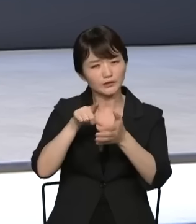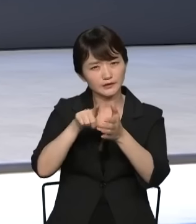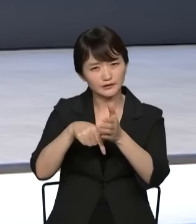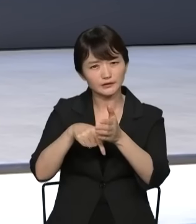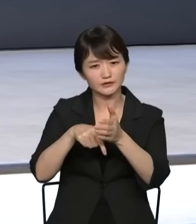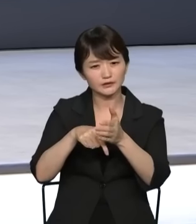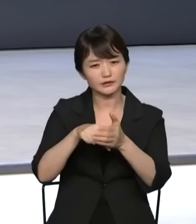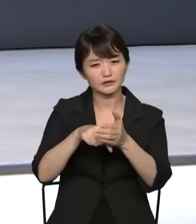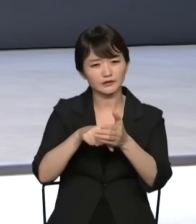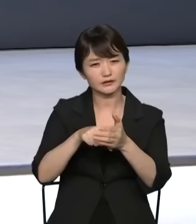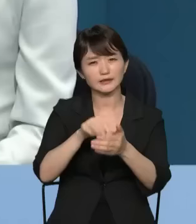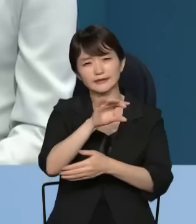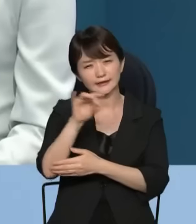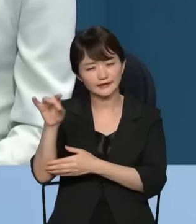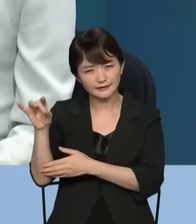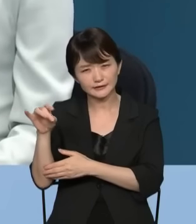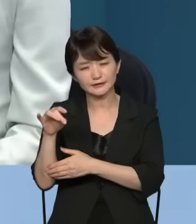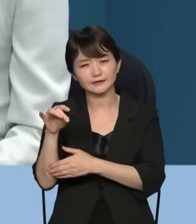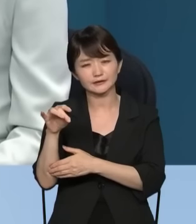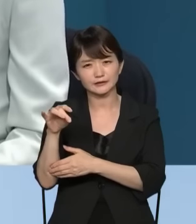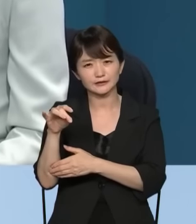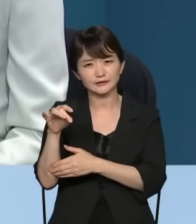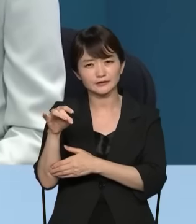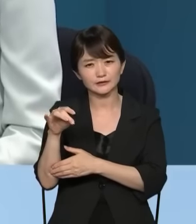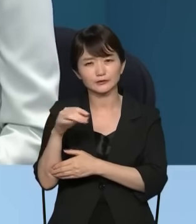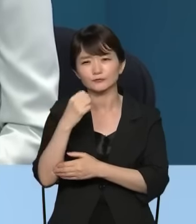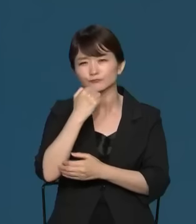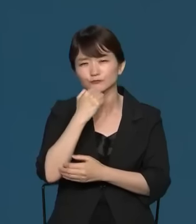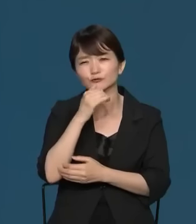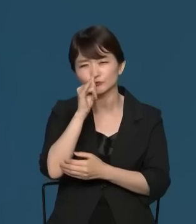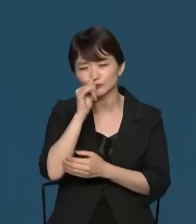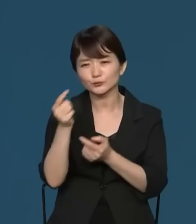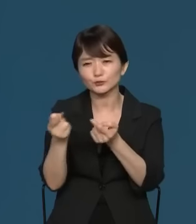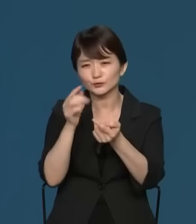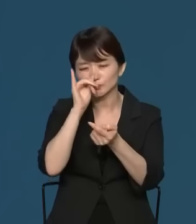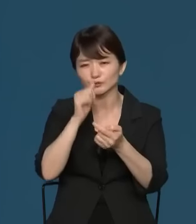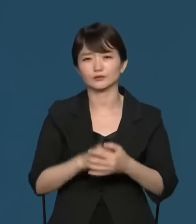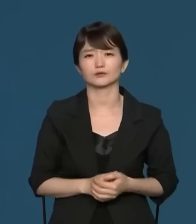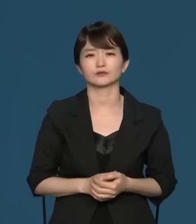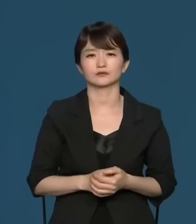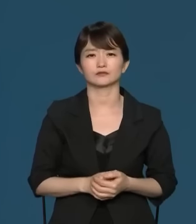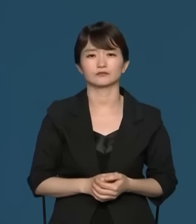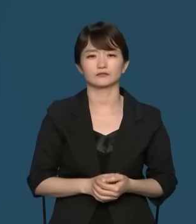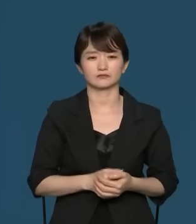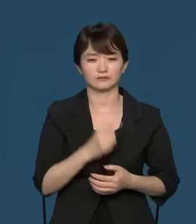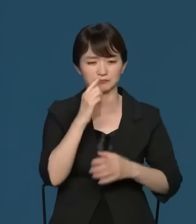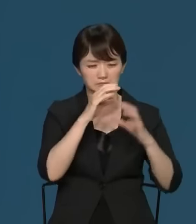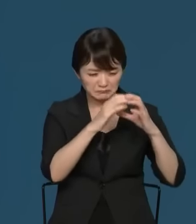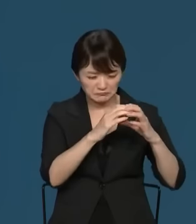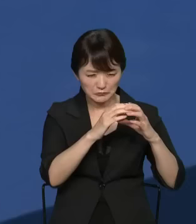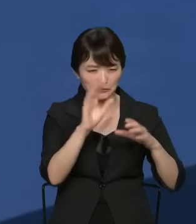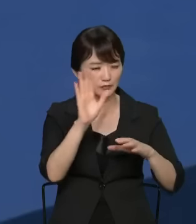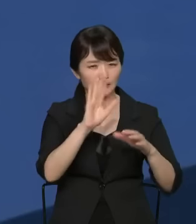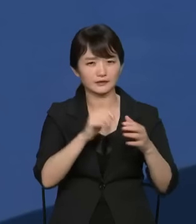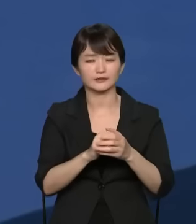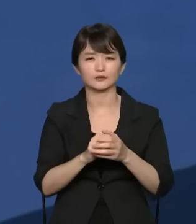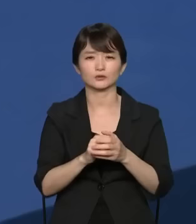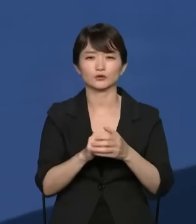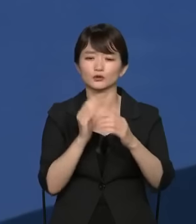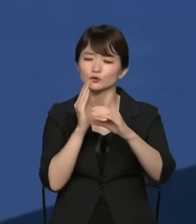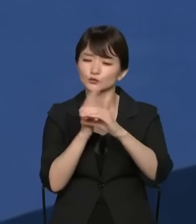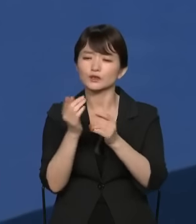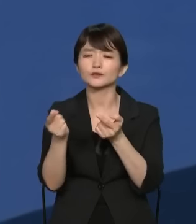맞아요, 맞아요. 그런 완급 조절을 어떻게 하실까? 딱 그 적정한 선으로 하시더라고요. 사실